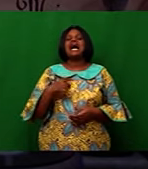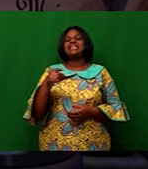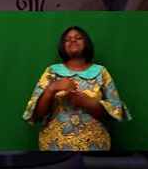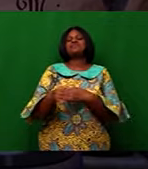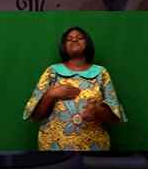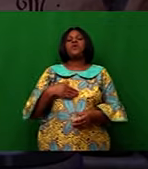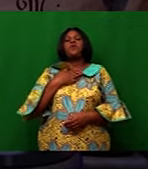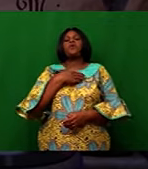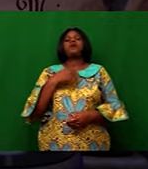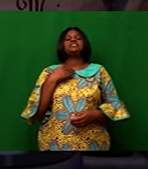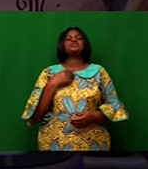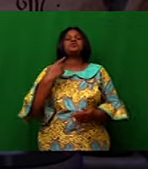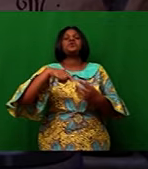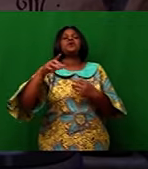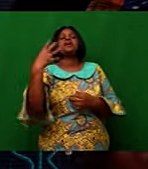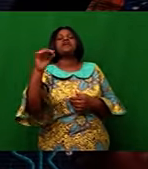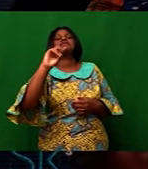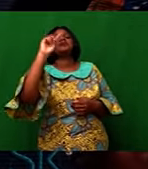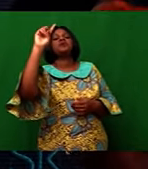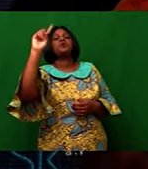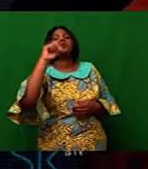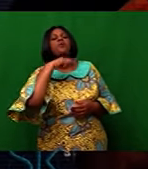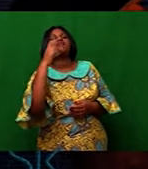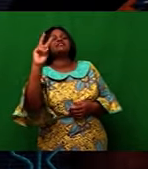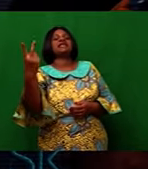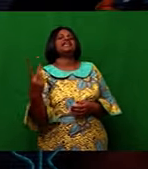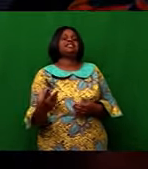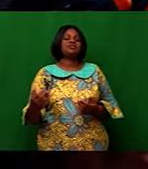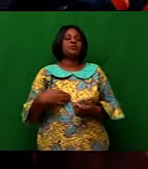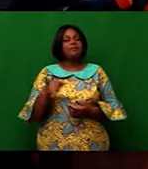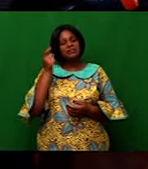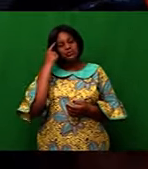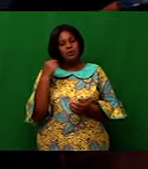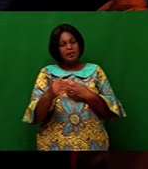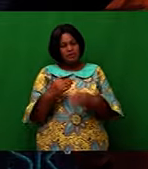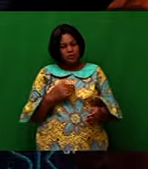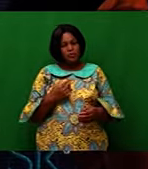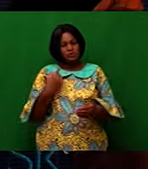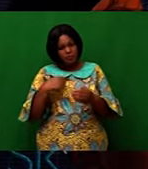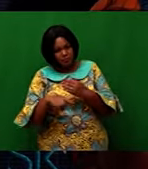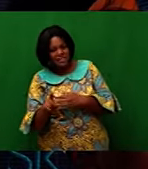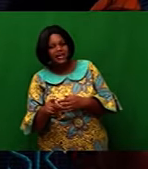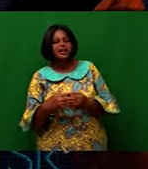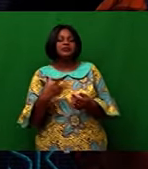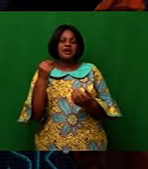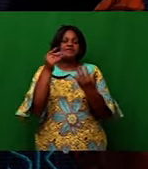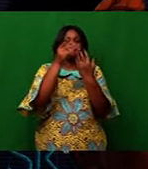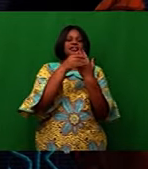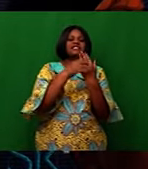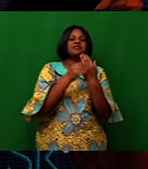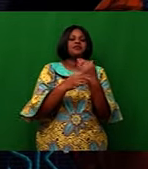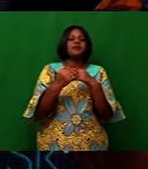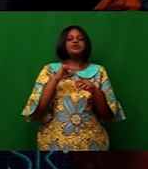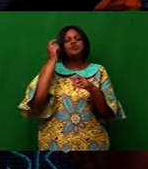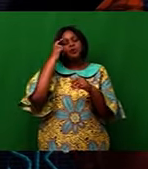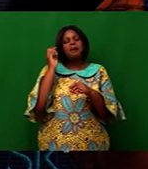kuti ashaya obva awana mabudiro oenda kunze. Saka risk ngatidzizivei tisati tapinda mudzimba. Tobva tasvika takuzopindamo ndaakuziva zvinorema